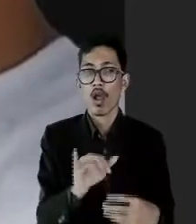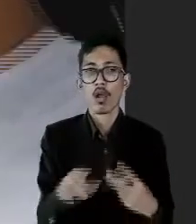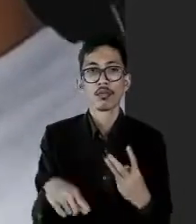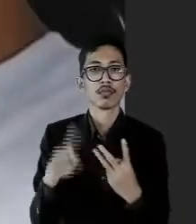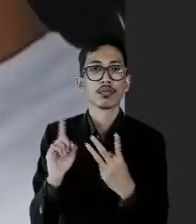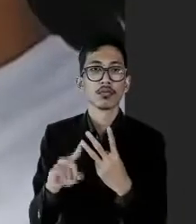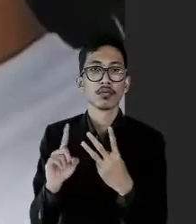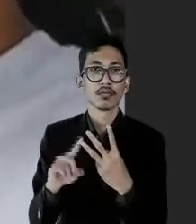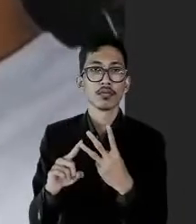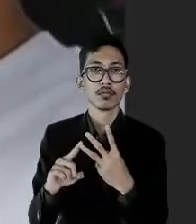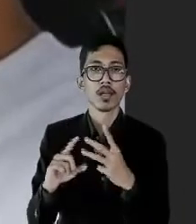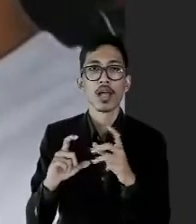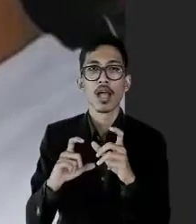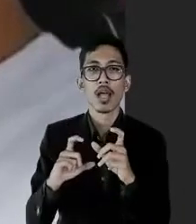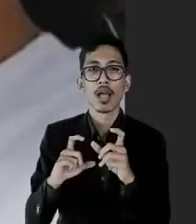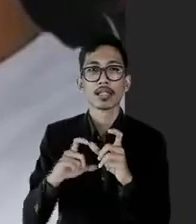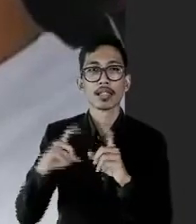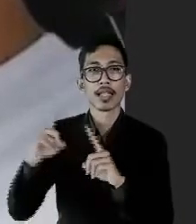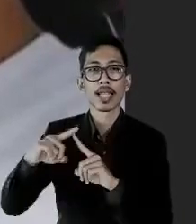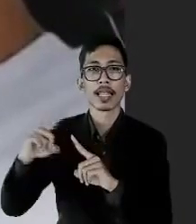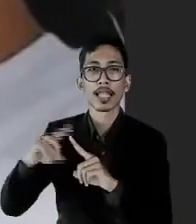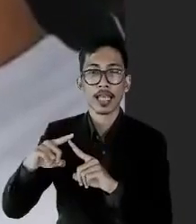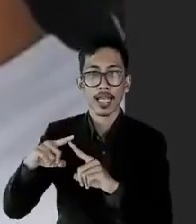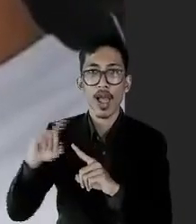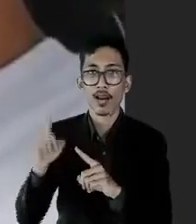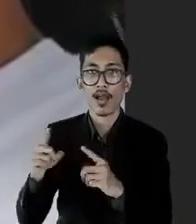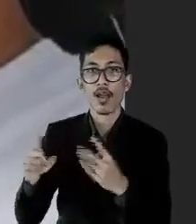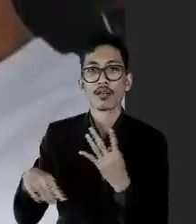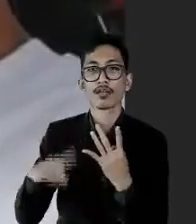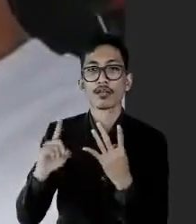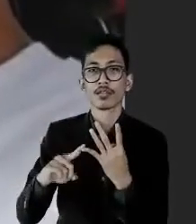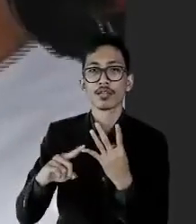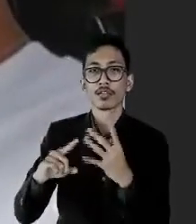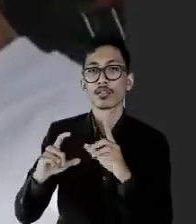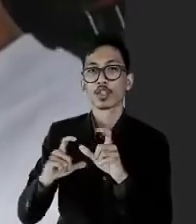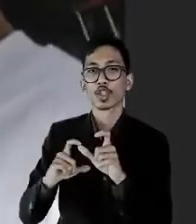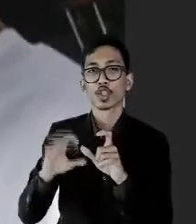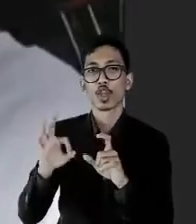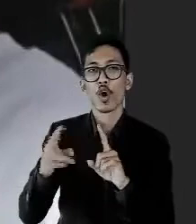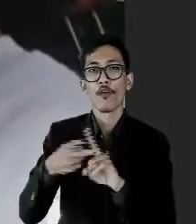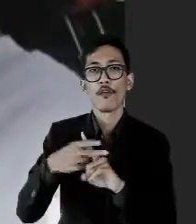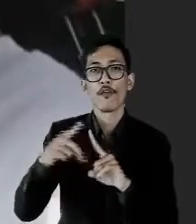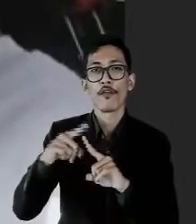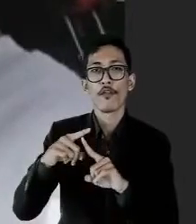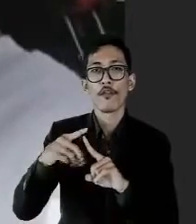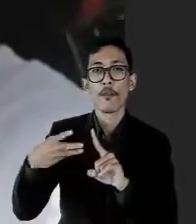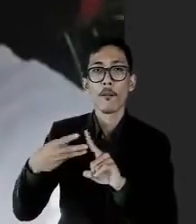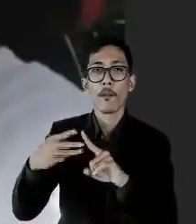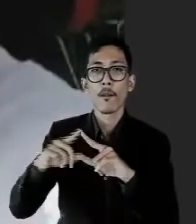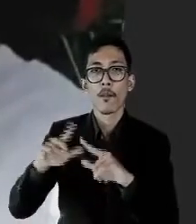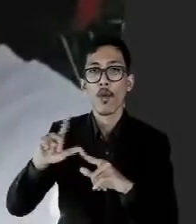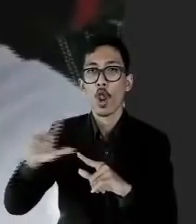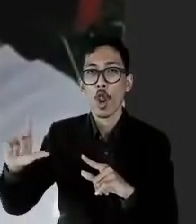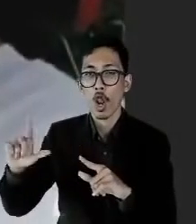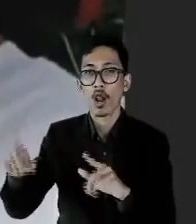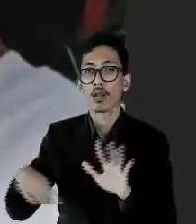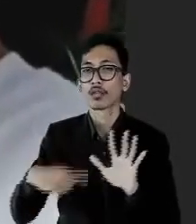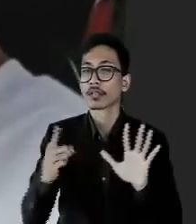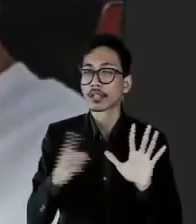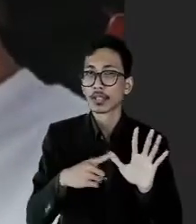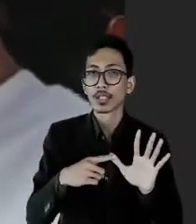gerai yang ketiga di STT Gidi, titik gerai yang keempat Softball TNI Auri, dan juga Hoki